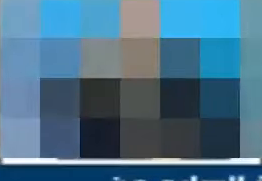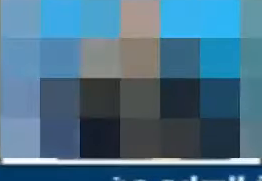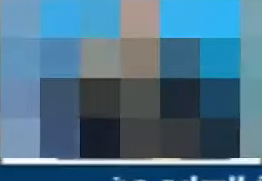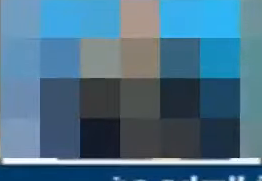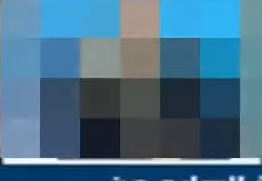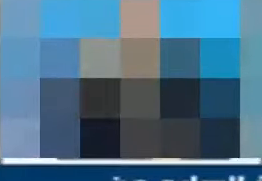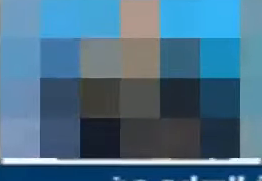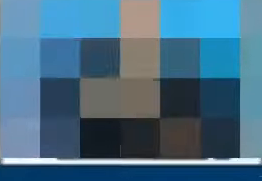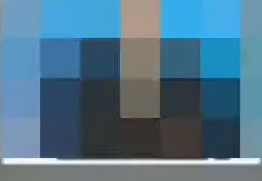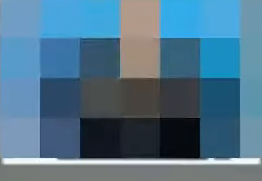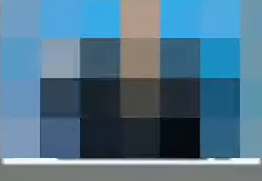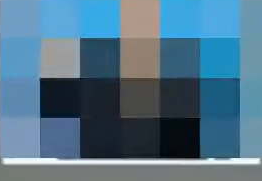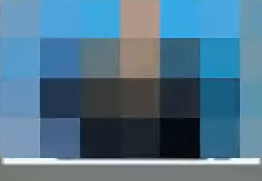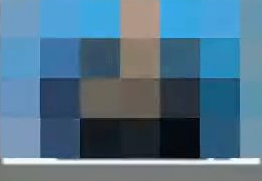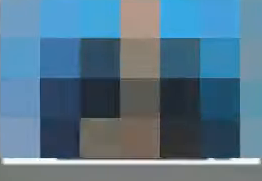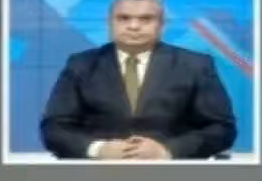34,305 شهداء.